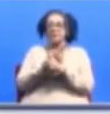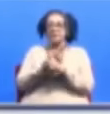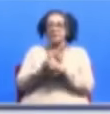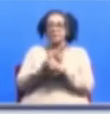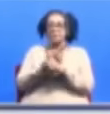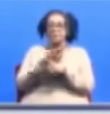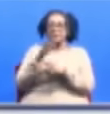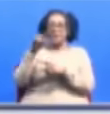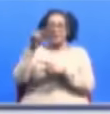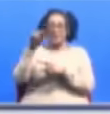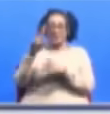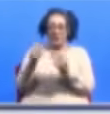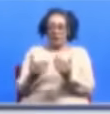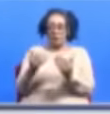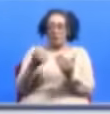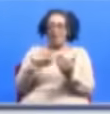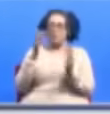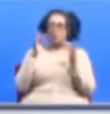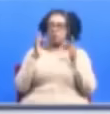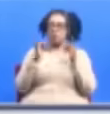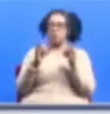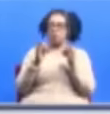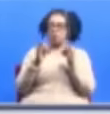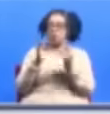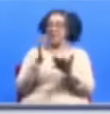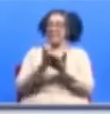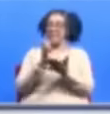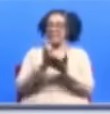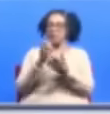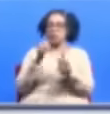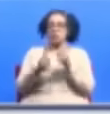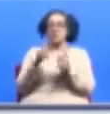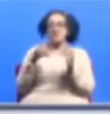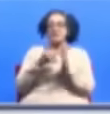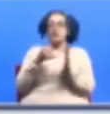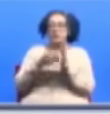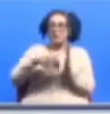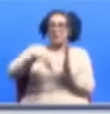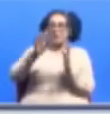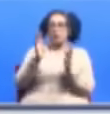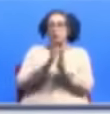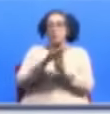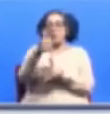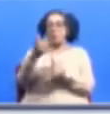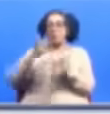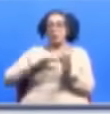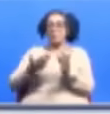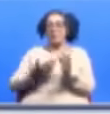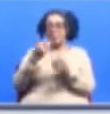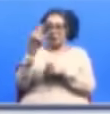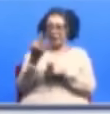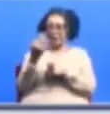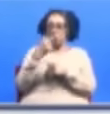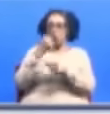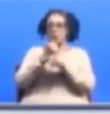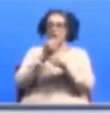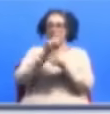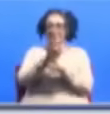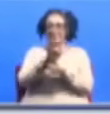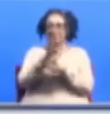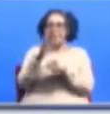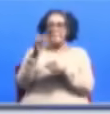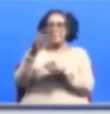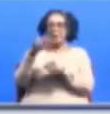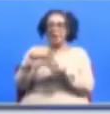NTV sasa imepokea ushahidi mpya unaomhusisha Matara na wanawake watatu walioendesha operesheni hiyo hatari. Huyo hapa Brian Obuya